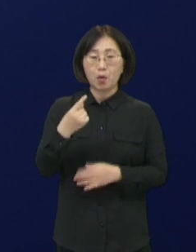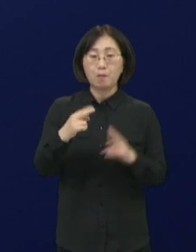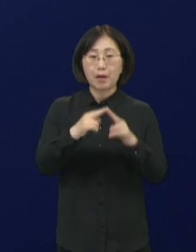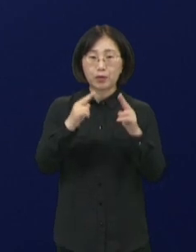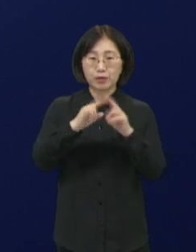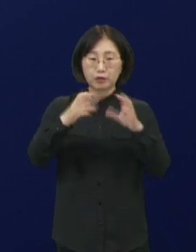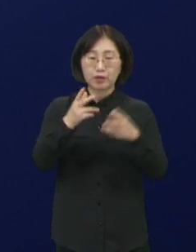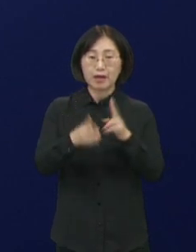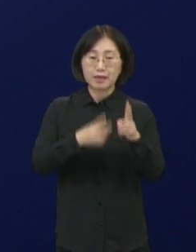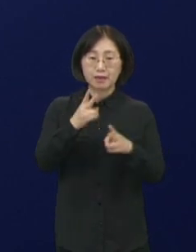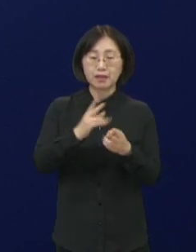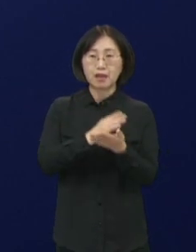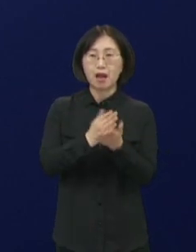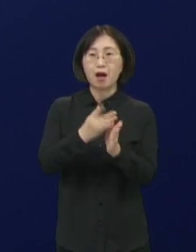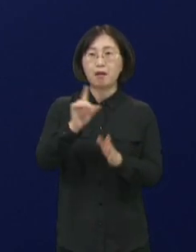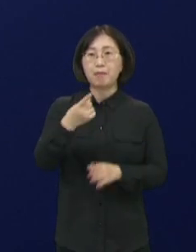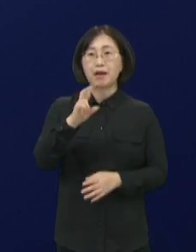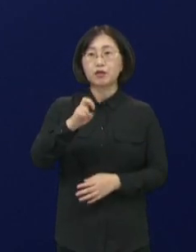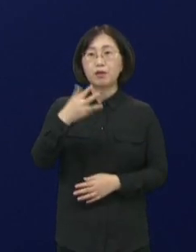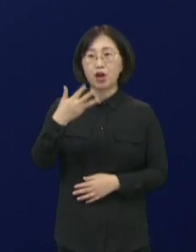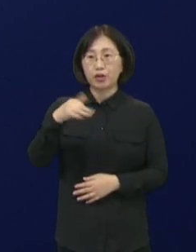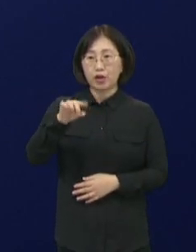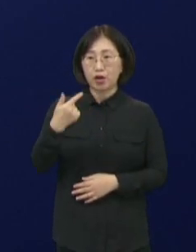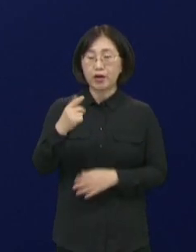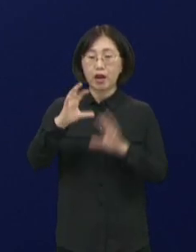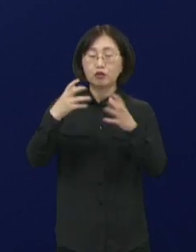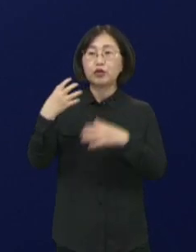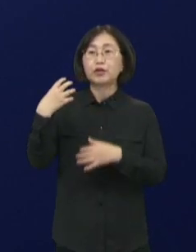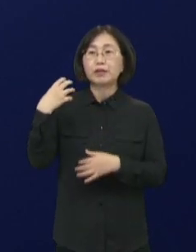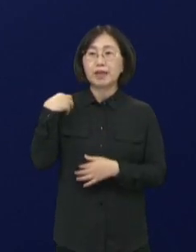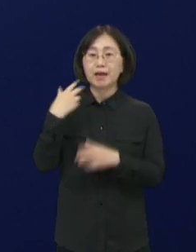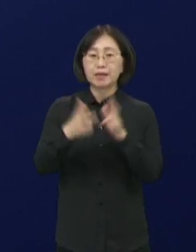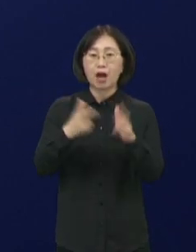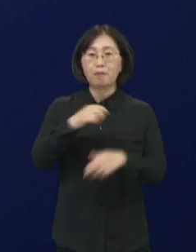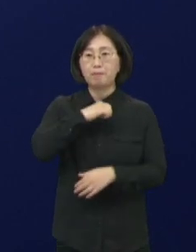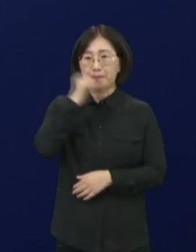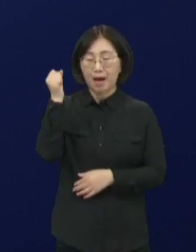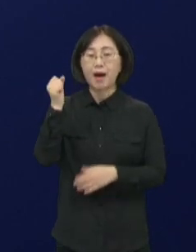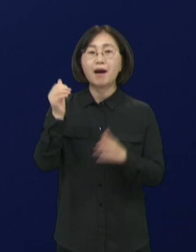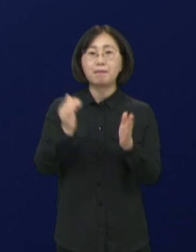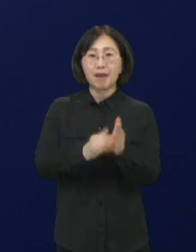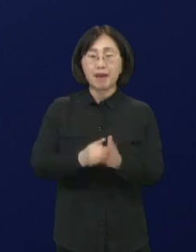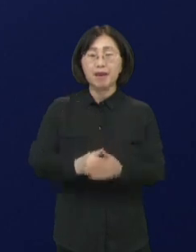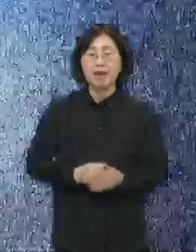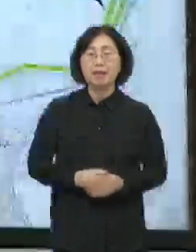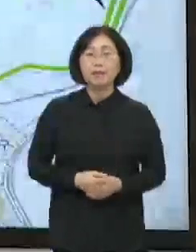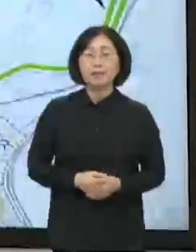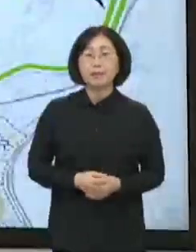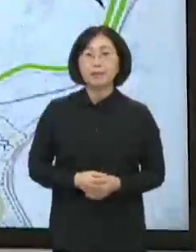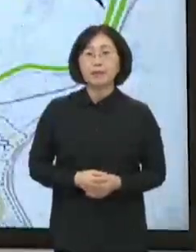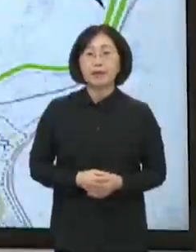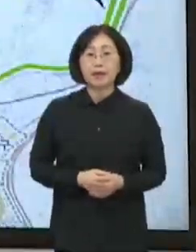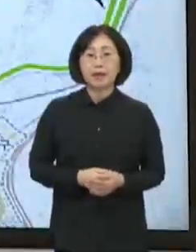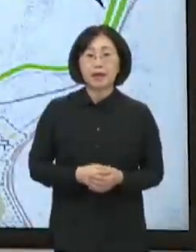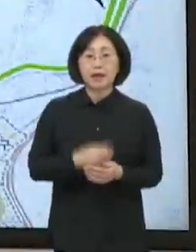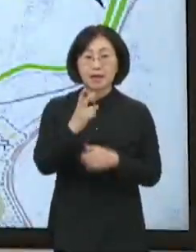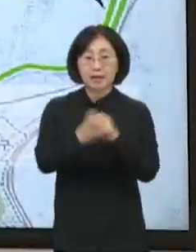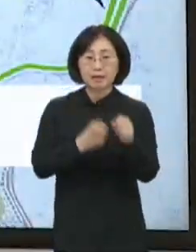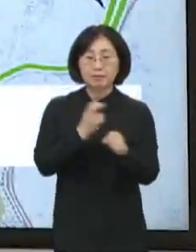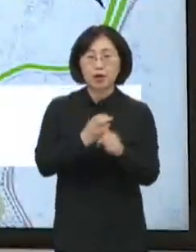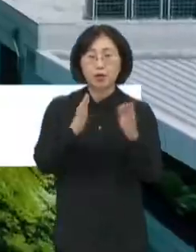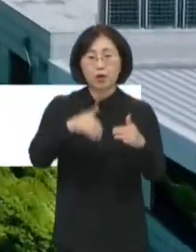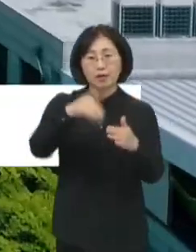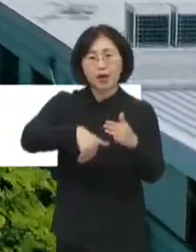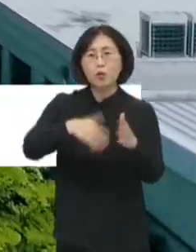단지 등 128건의 국책 사업에도 선정되면서 굴직한 사업과 정책을 제시했습니다 특히 20년 가까이